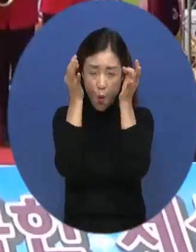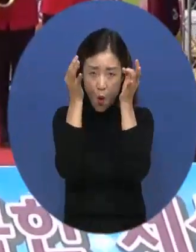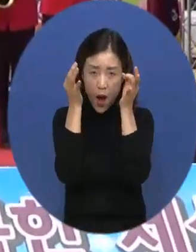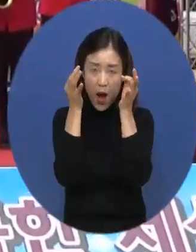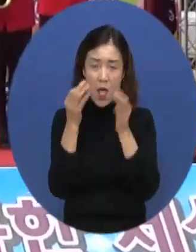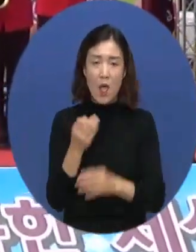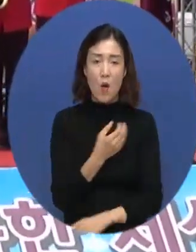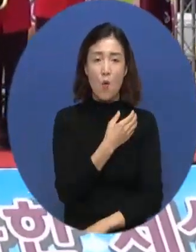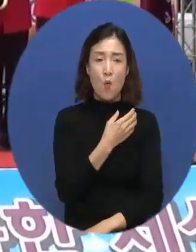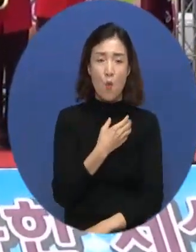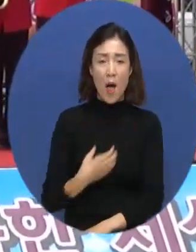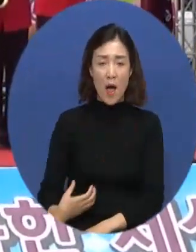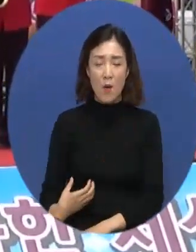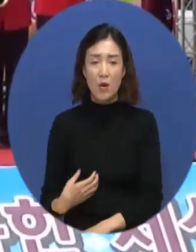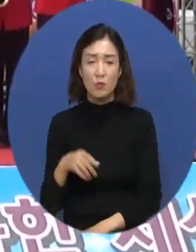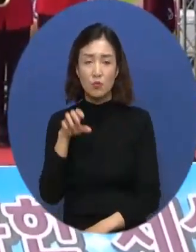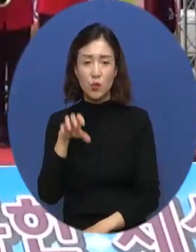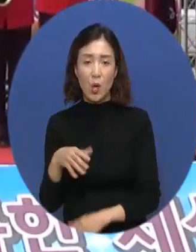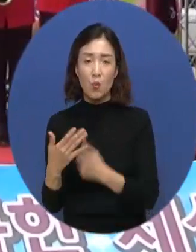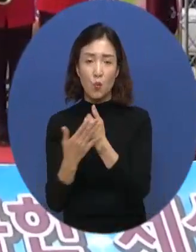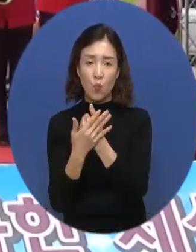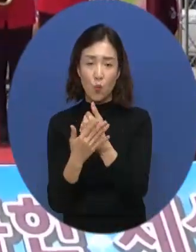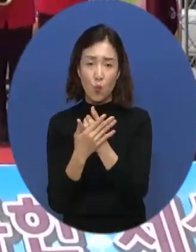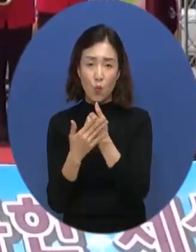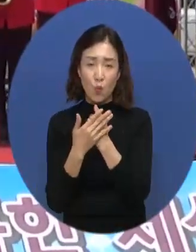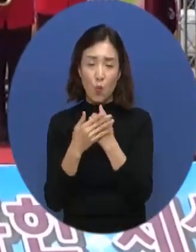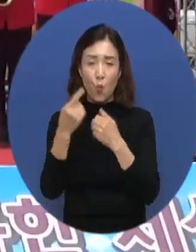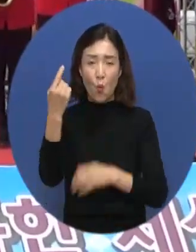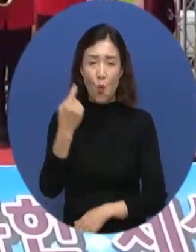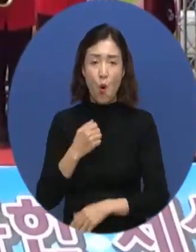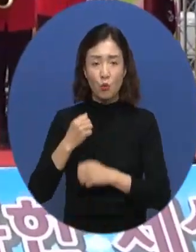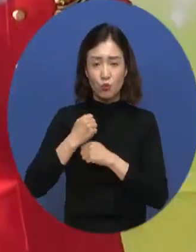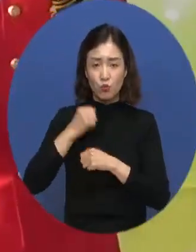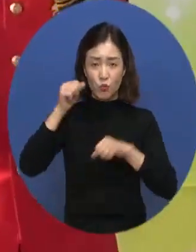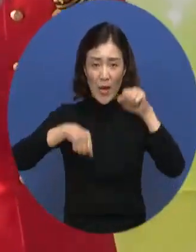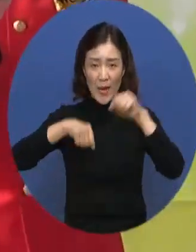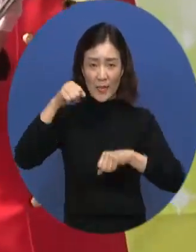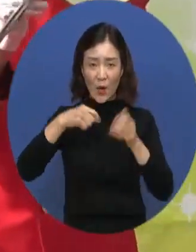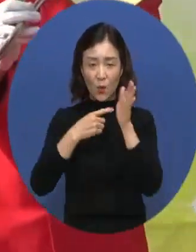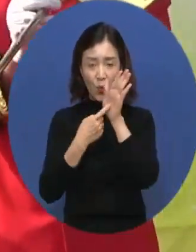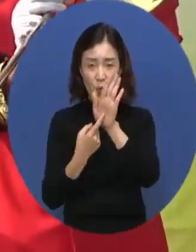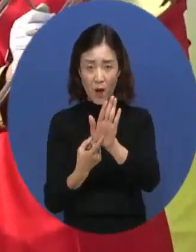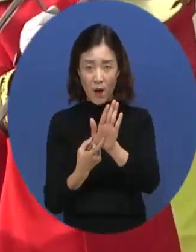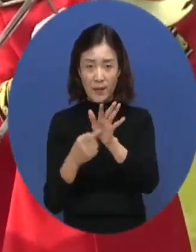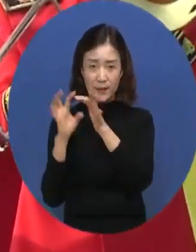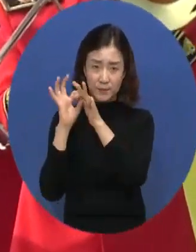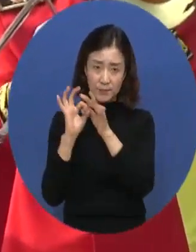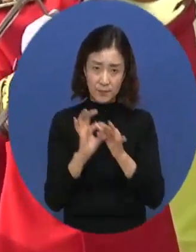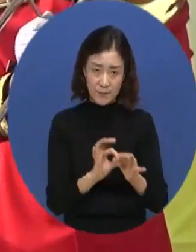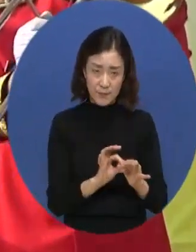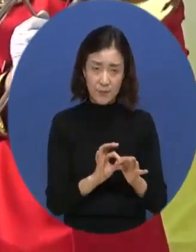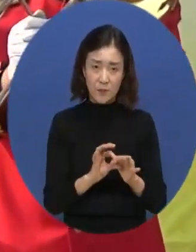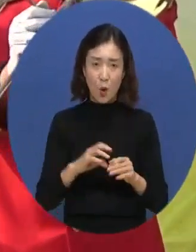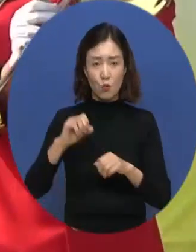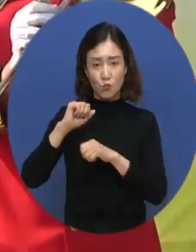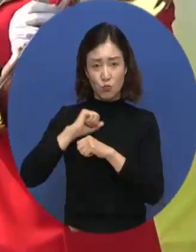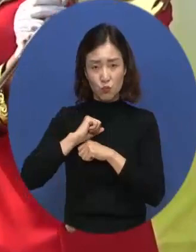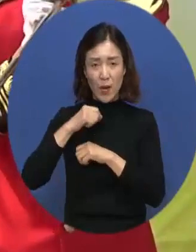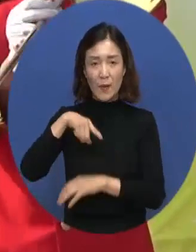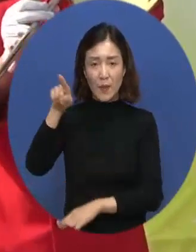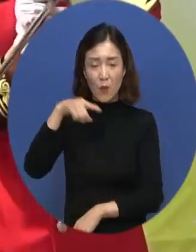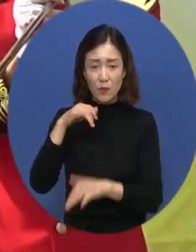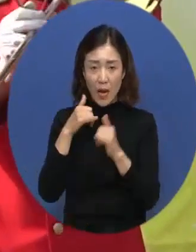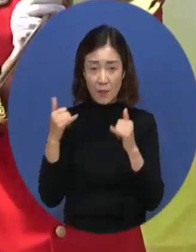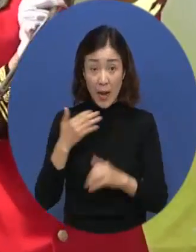노력을 상징하듯 특별히 지원 나온 군악대의 공연이 뒤를 이었습니다. 군대에 갔다 오신 분들은